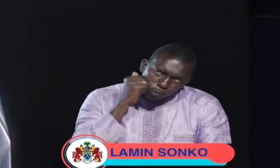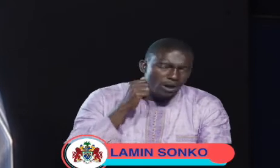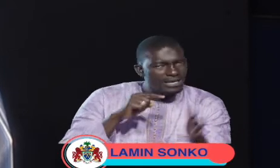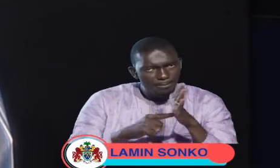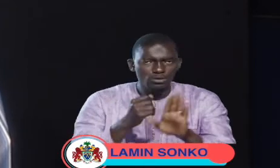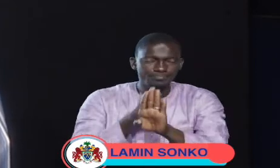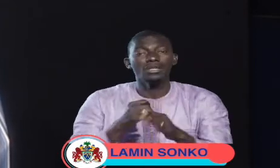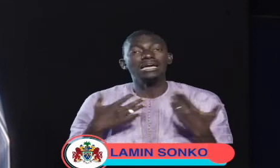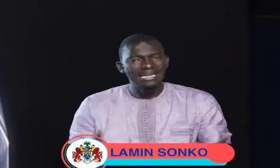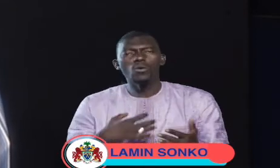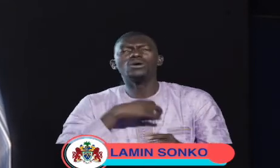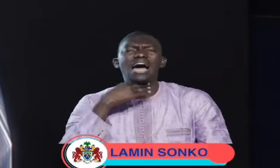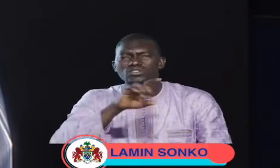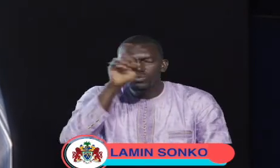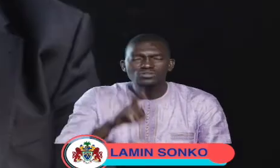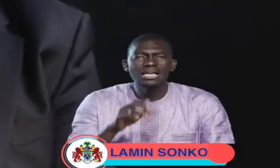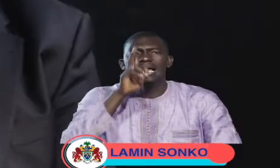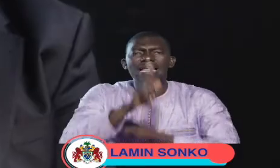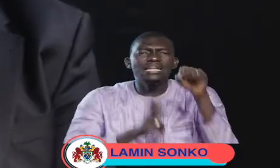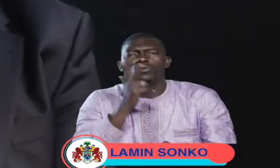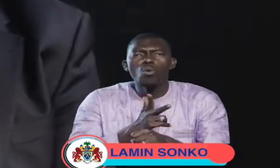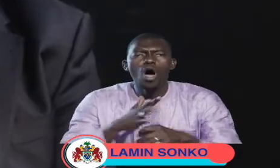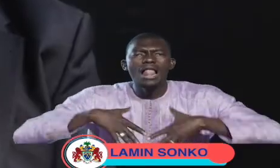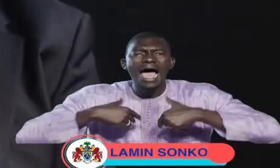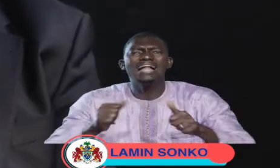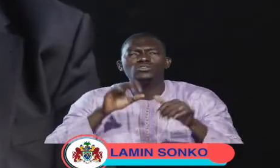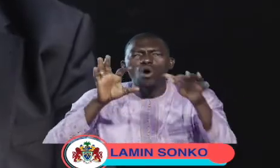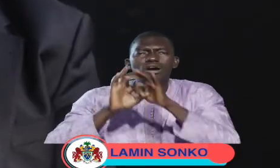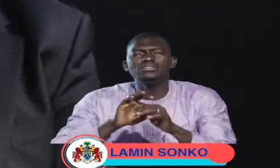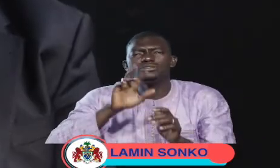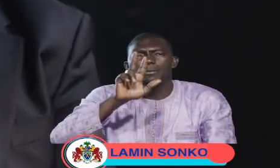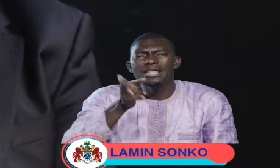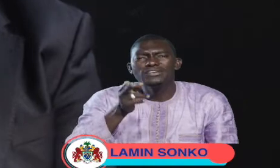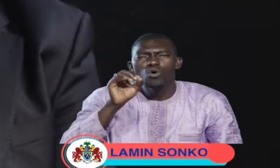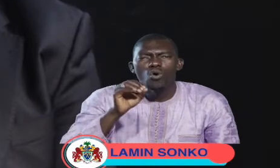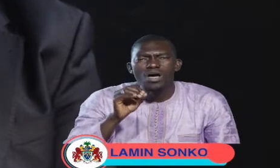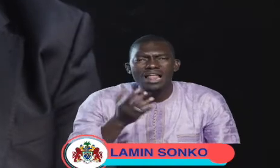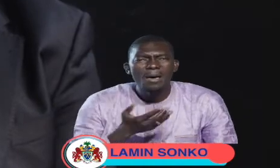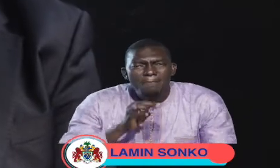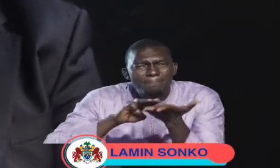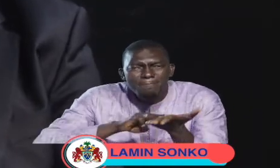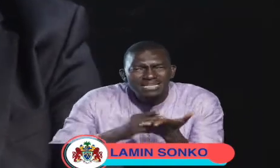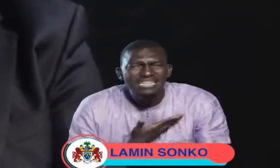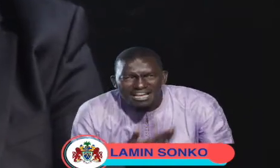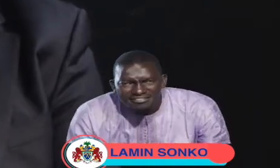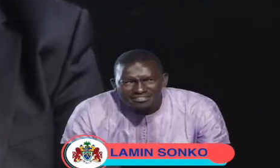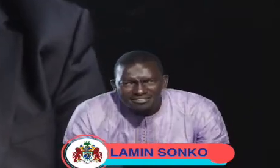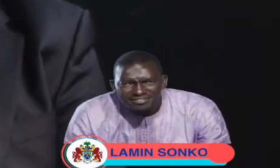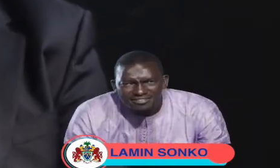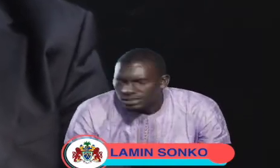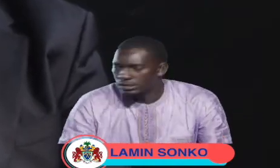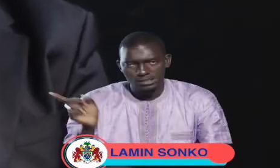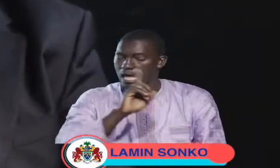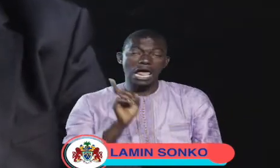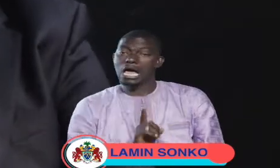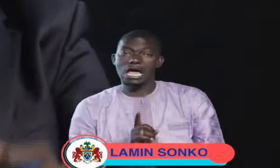tollu ci garab yi corona ñu su ko am nga lima la wax garab bi fever bi lu es la te lu